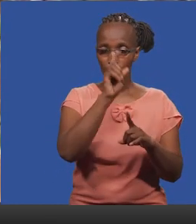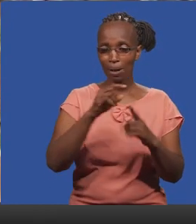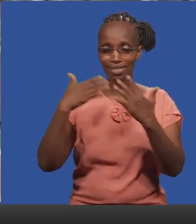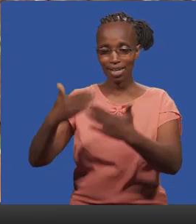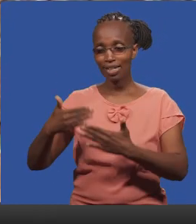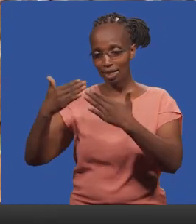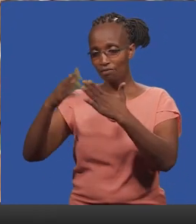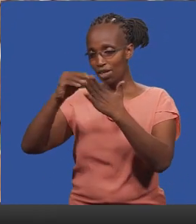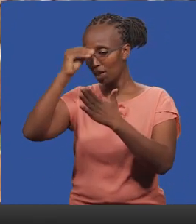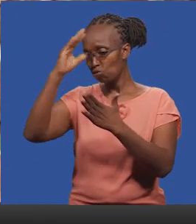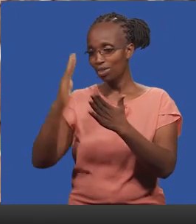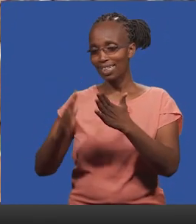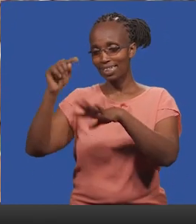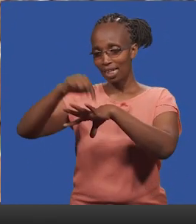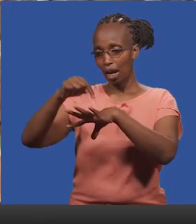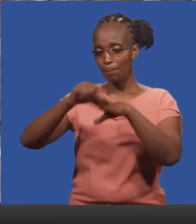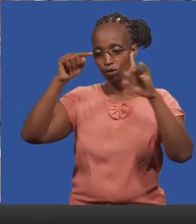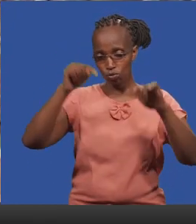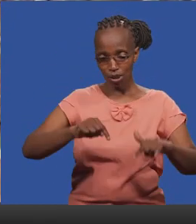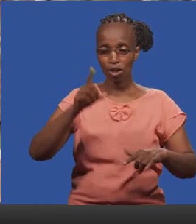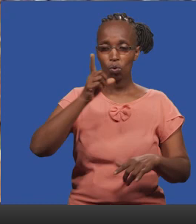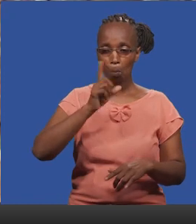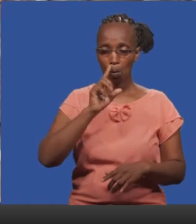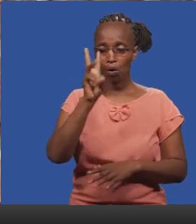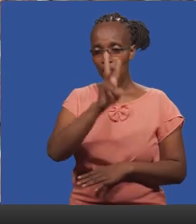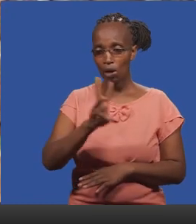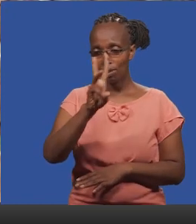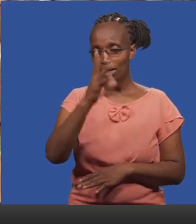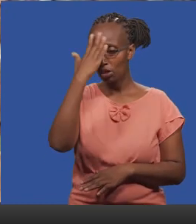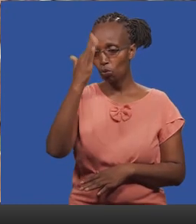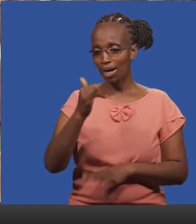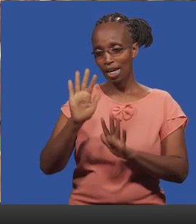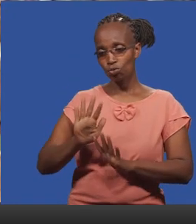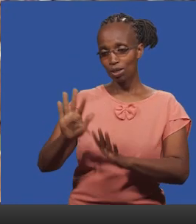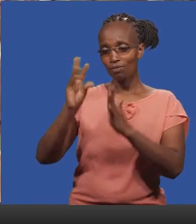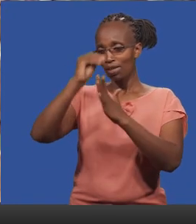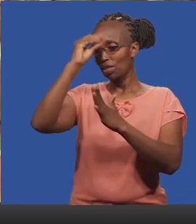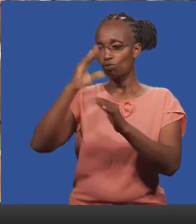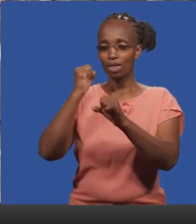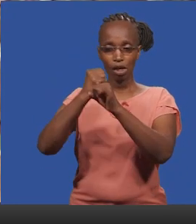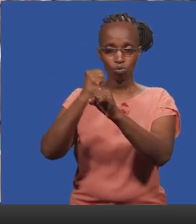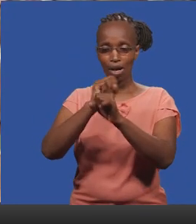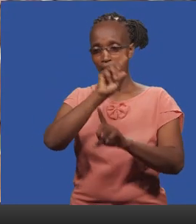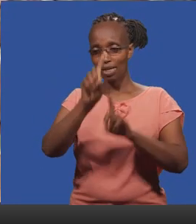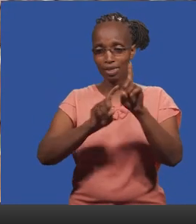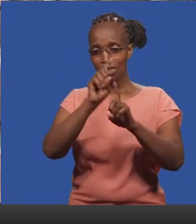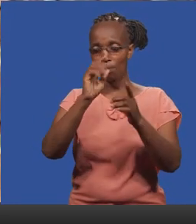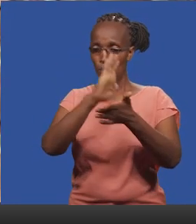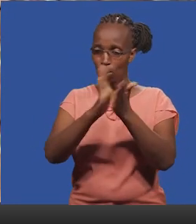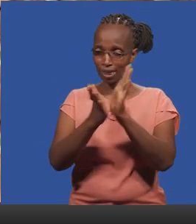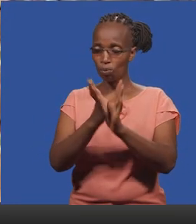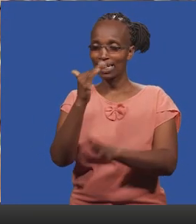nafasi leo, kesho na Wednesday ili waweze kufanya, candidates waweze kufanya huu mtihani